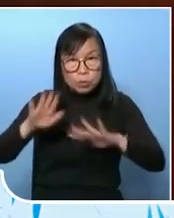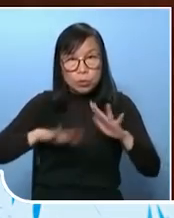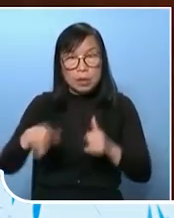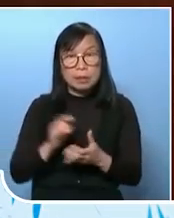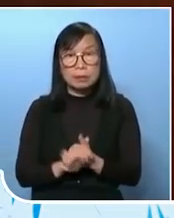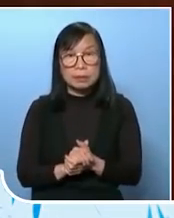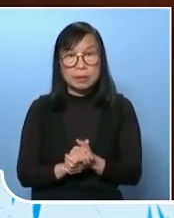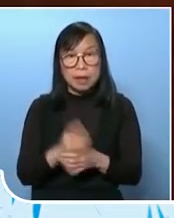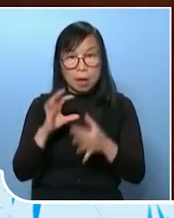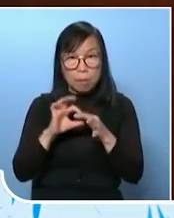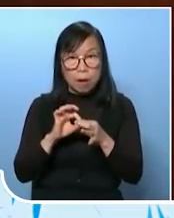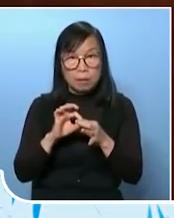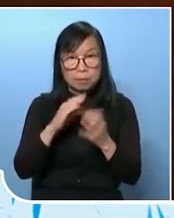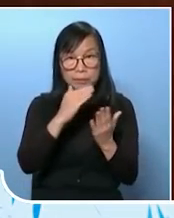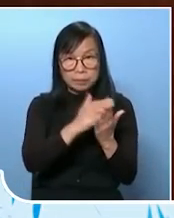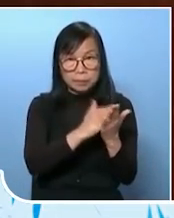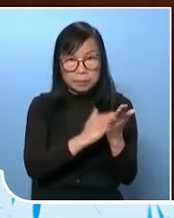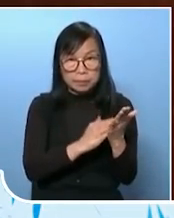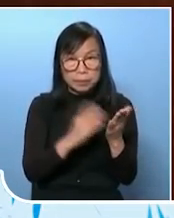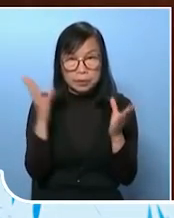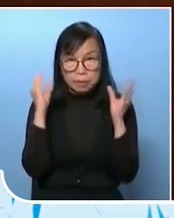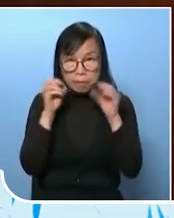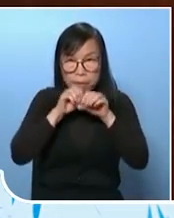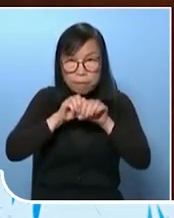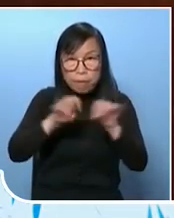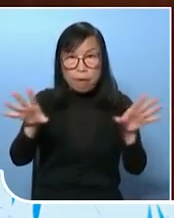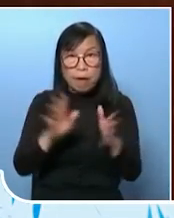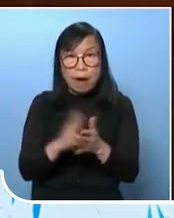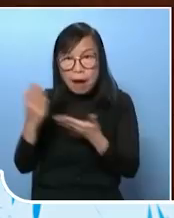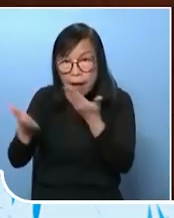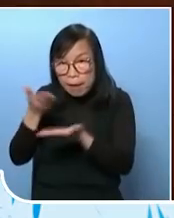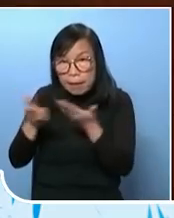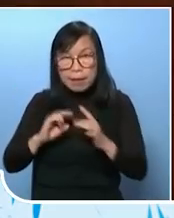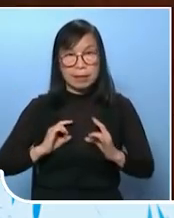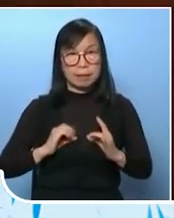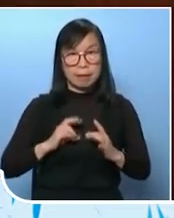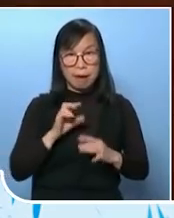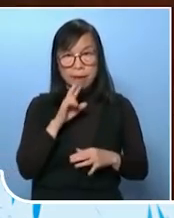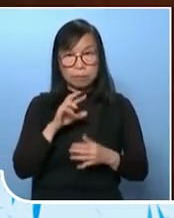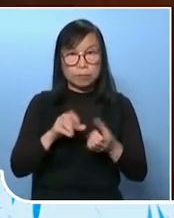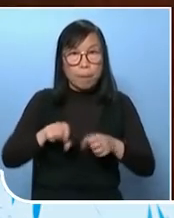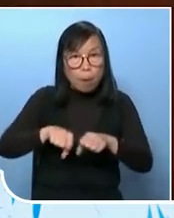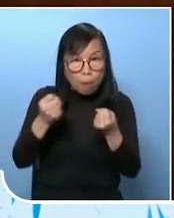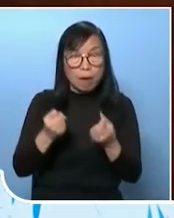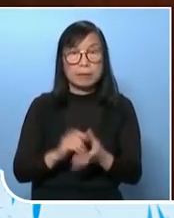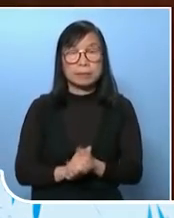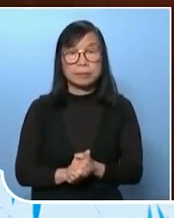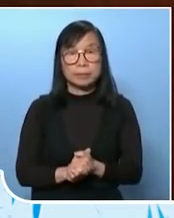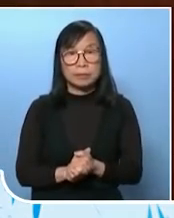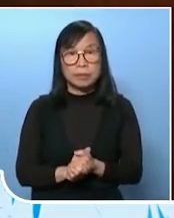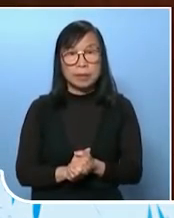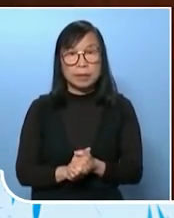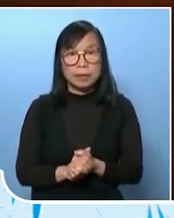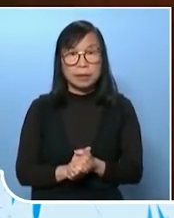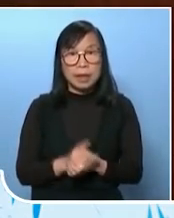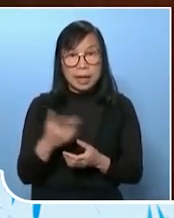中一個就是關於一系列這些信息的發放、起底、私隱的被損害這樣。但是相